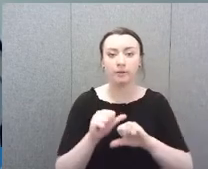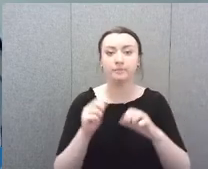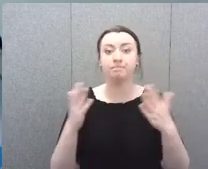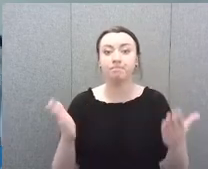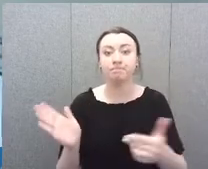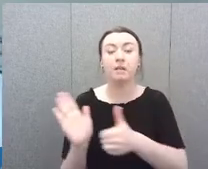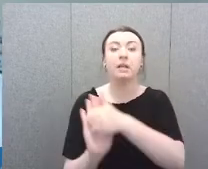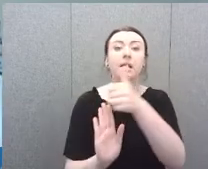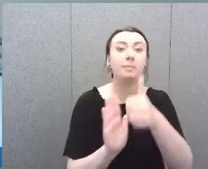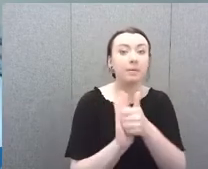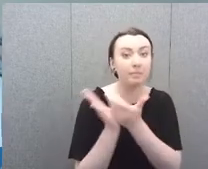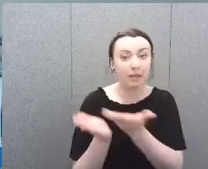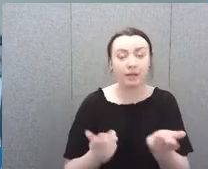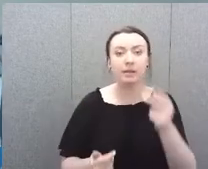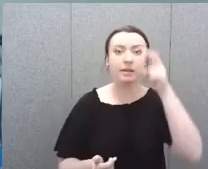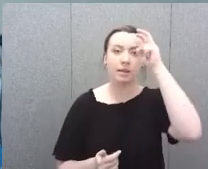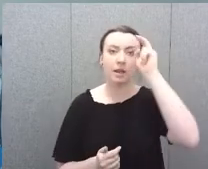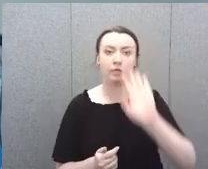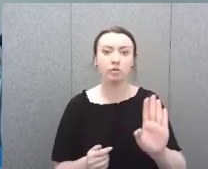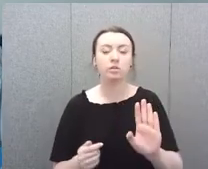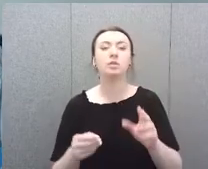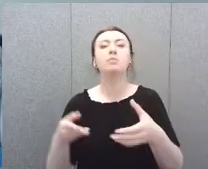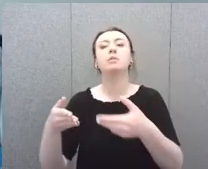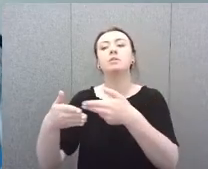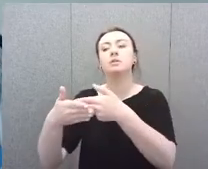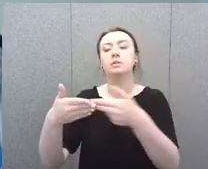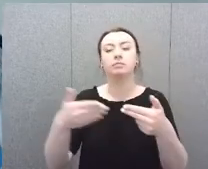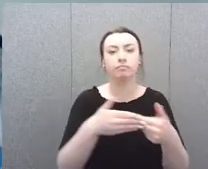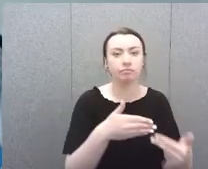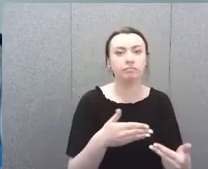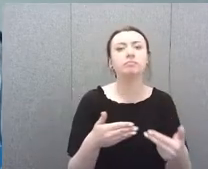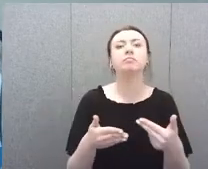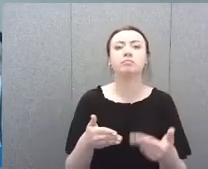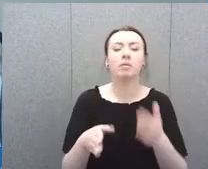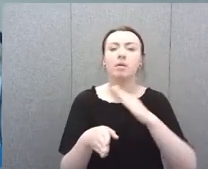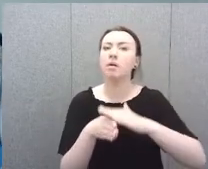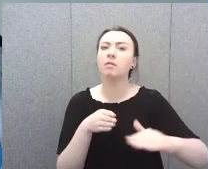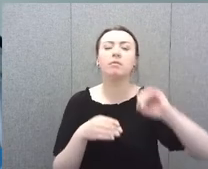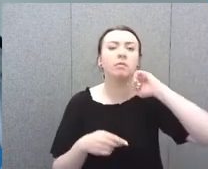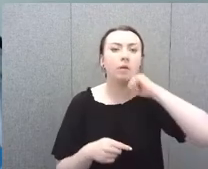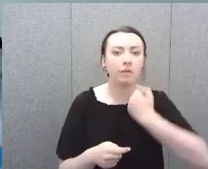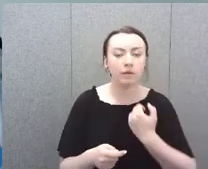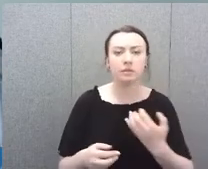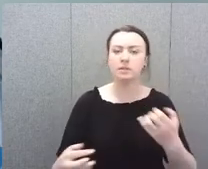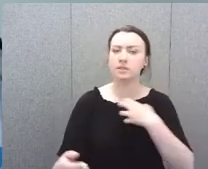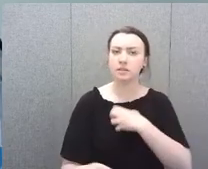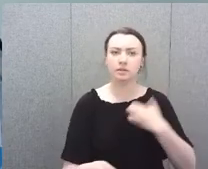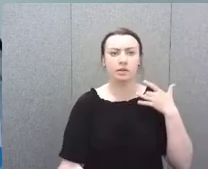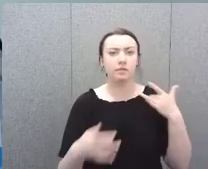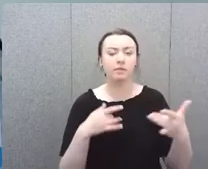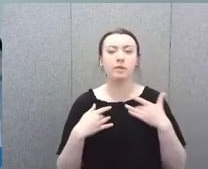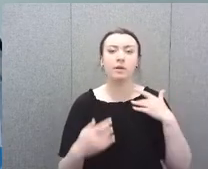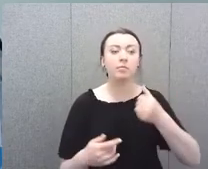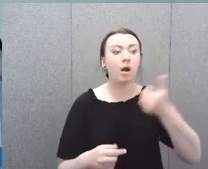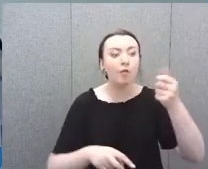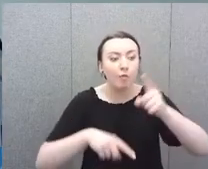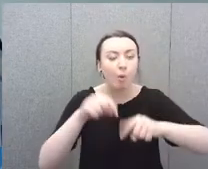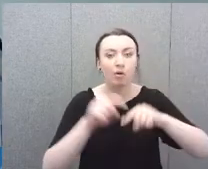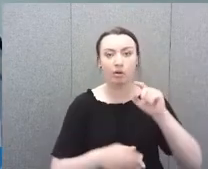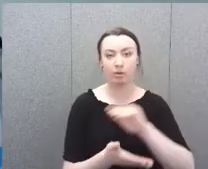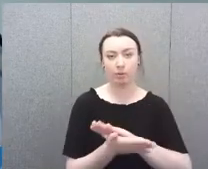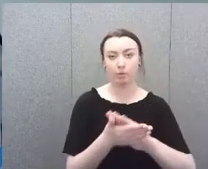очень важную роль в формировании и внедрении этой политики. И